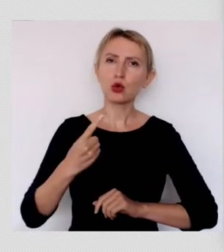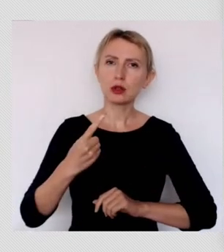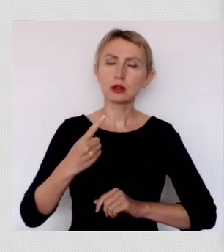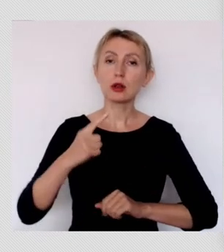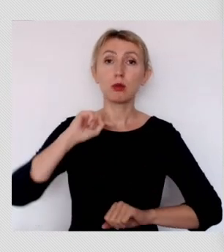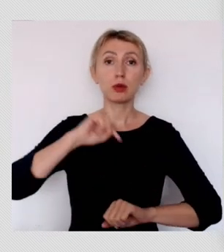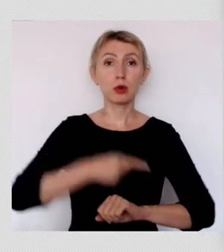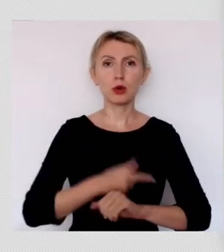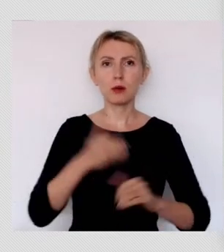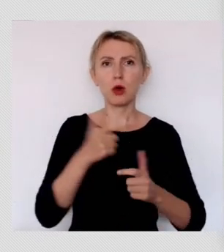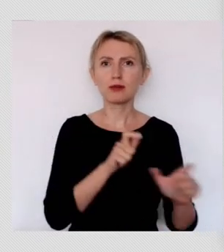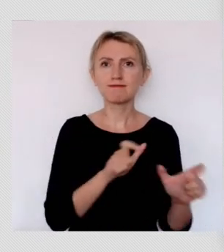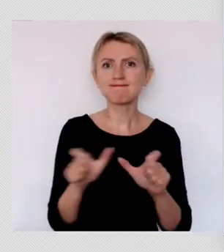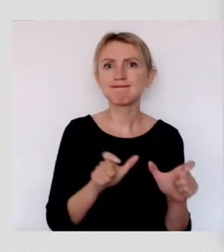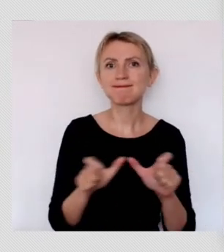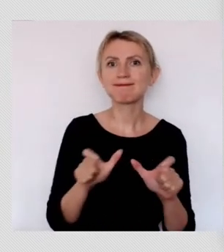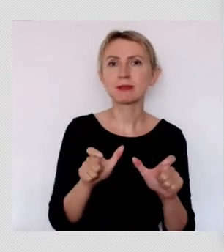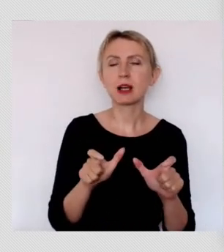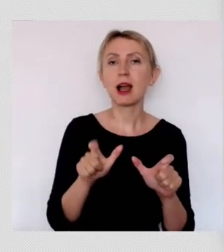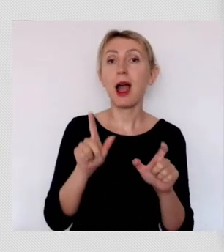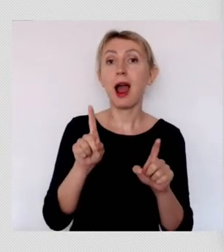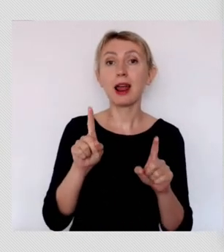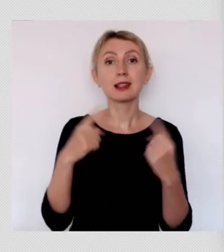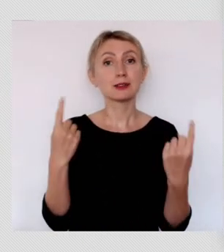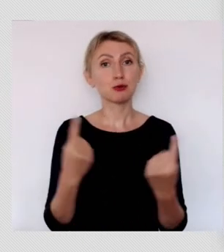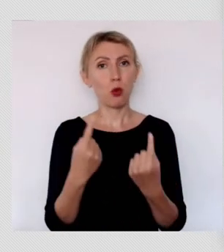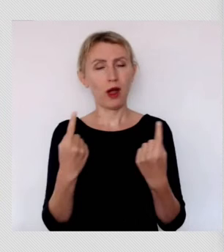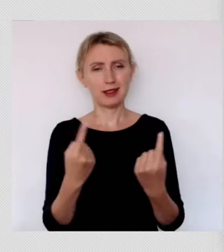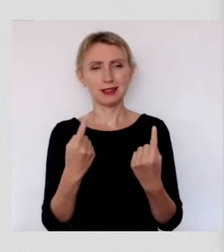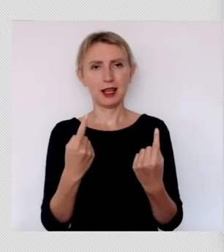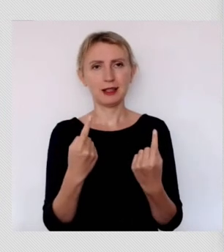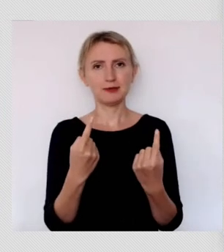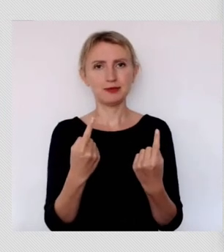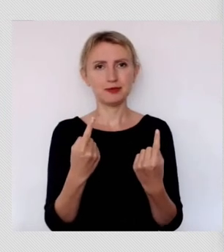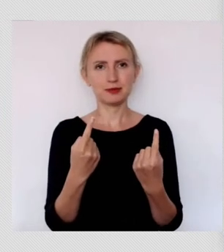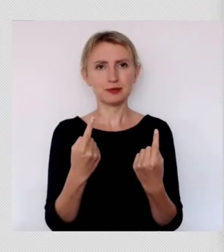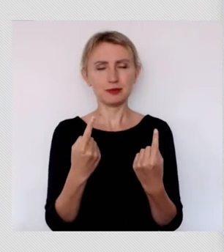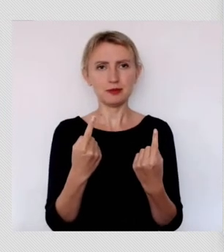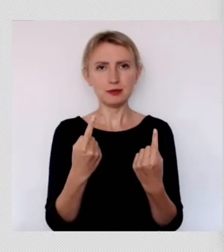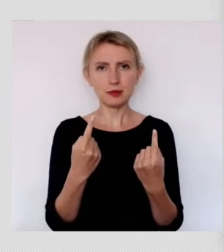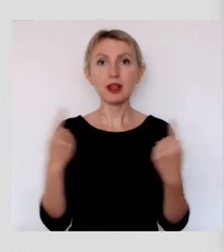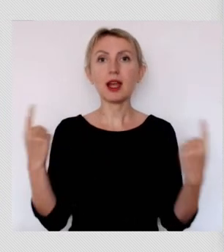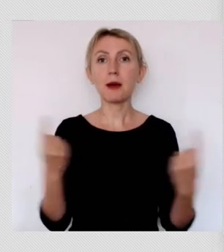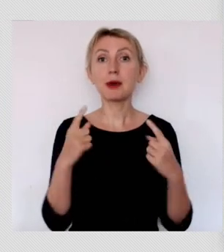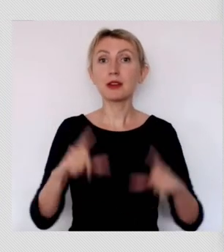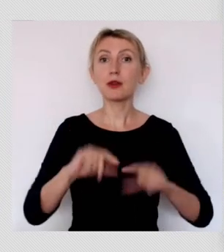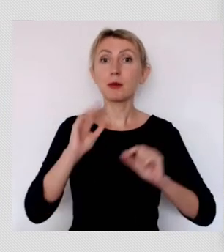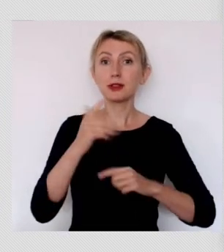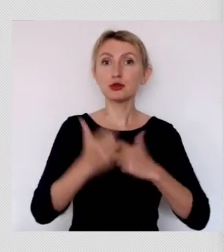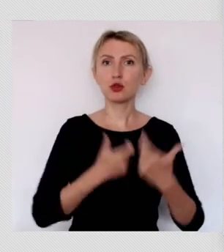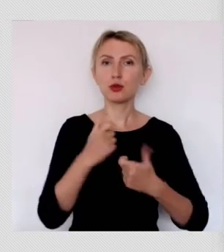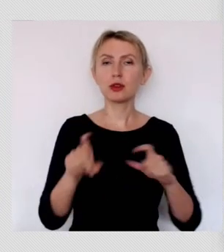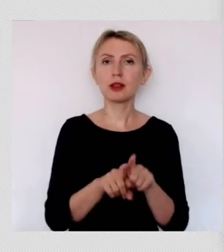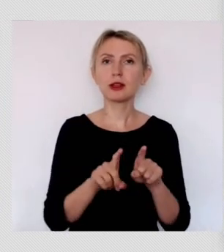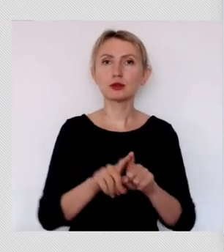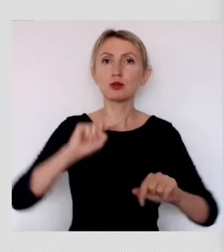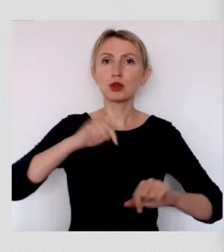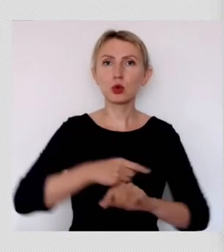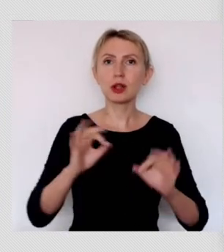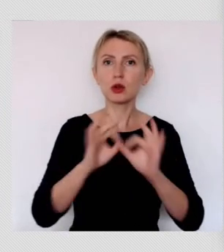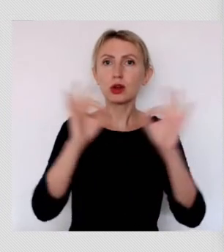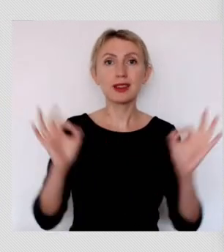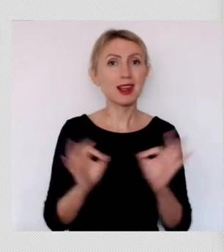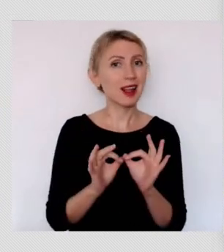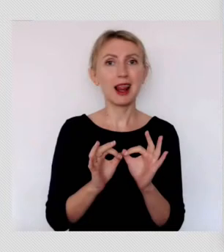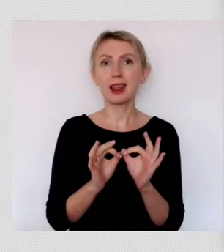prokuratorzy mogą ścigać. Natomiast w sytuacji, kiedy kampania wyborcza będzie prowadzona również przez prokuratora generalnego, no to